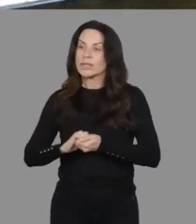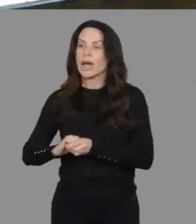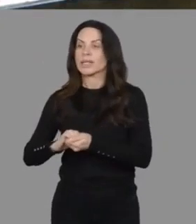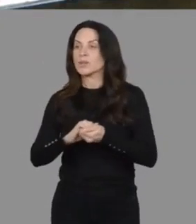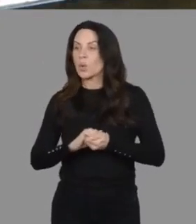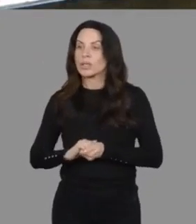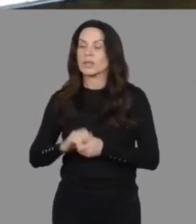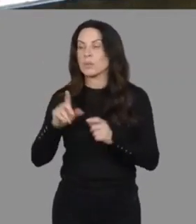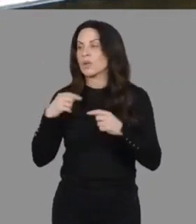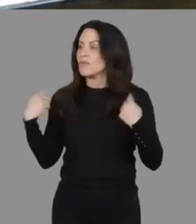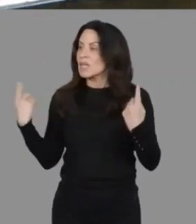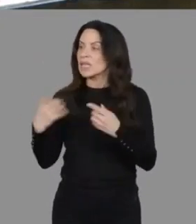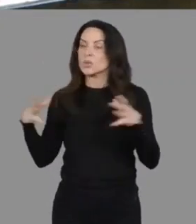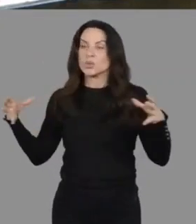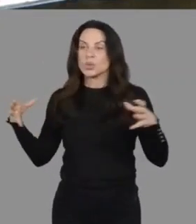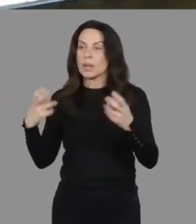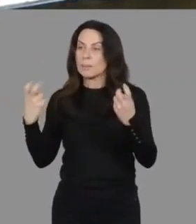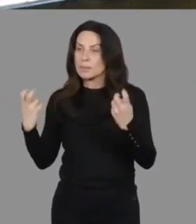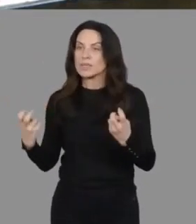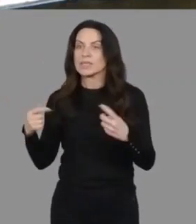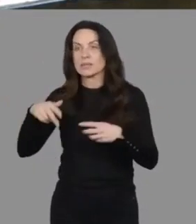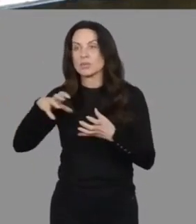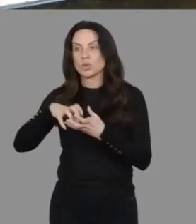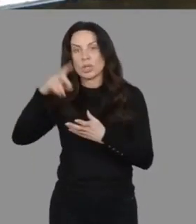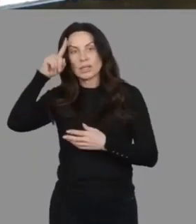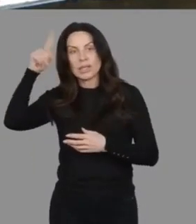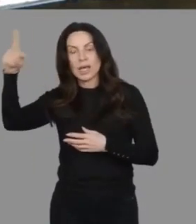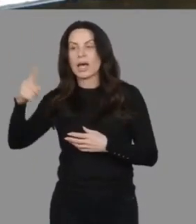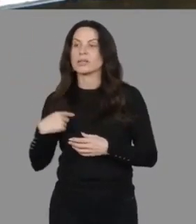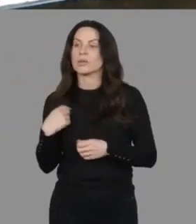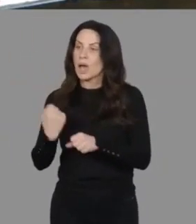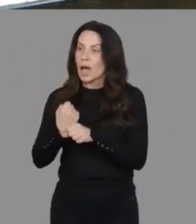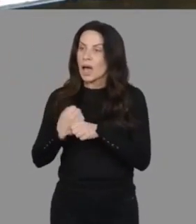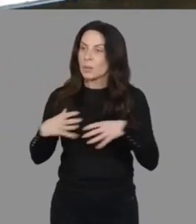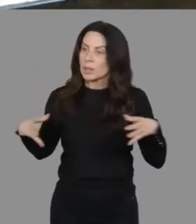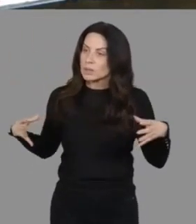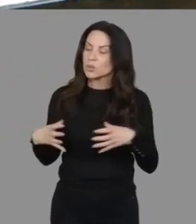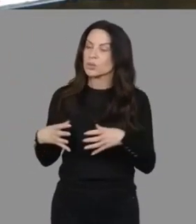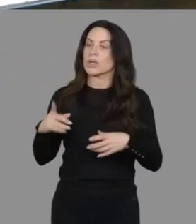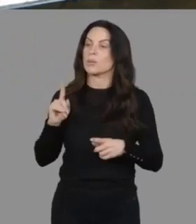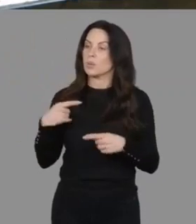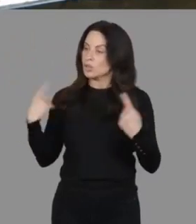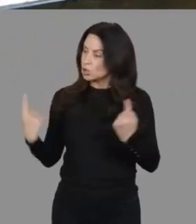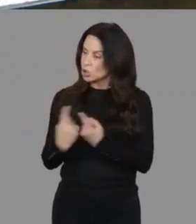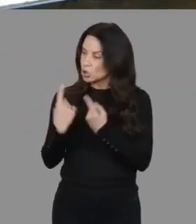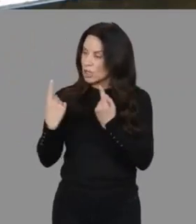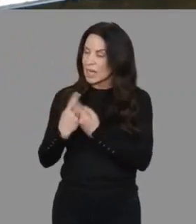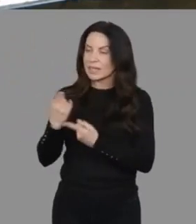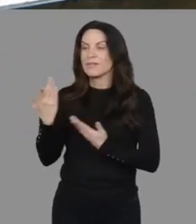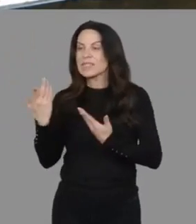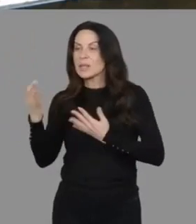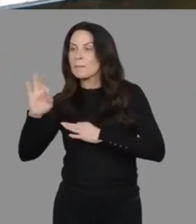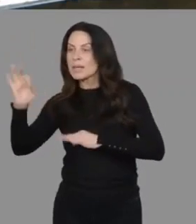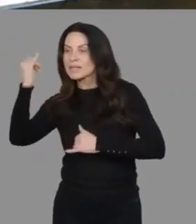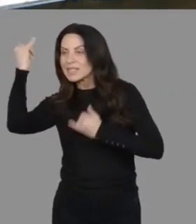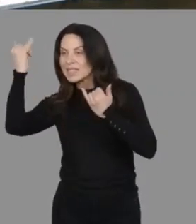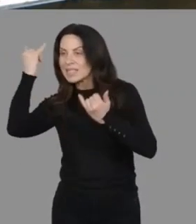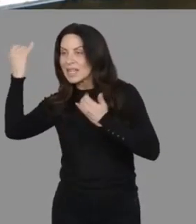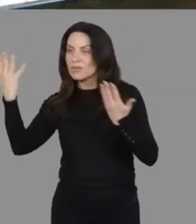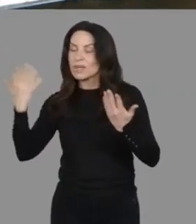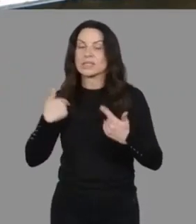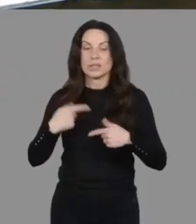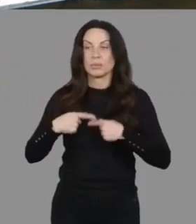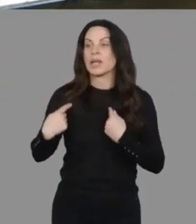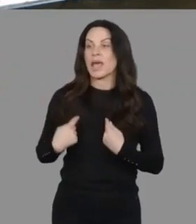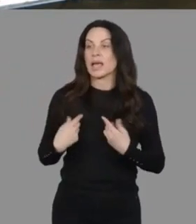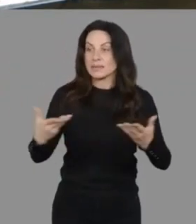sitzen hier gemeinsam in einem Stadtrat und arbeiten gemeinsam und streiten um die besten Ideen. Und ich lade Sie dazu ganz herzlich ein, da